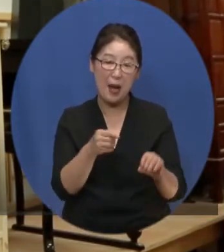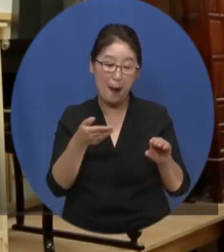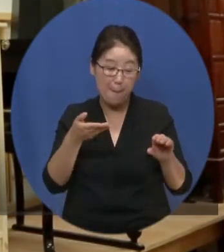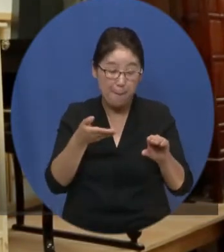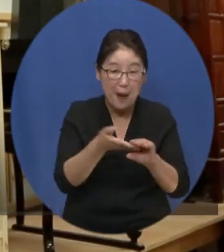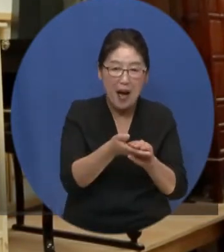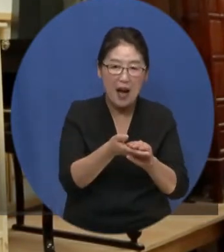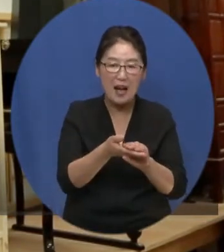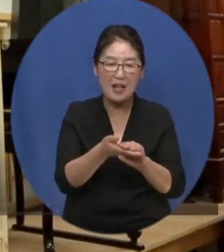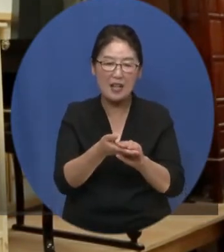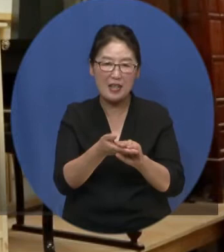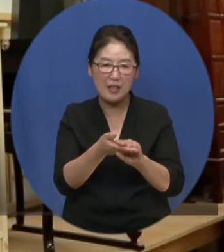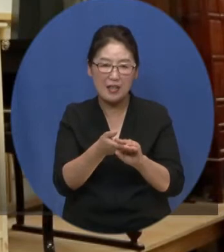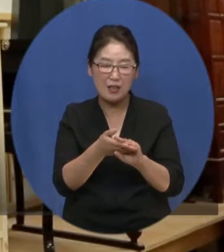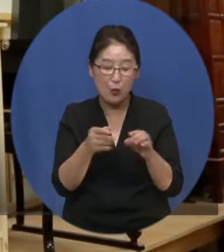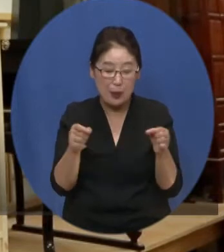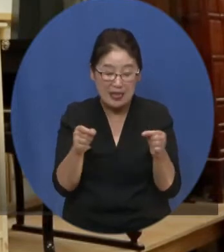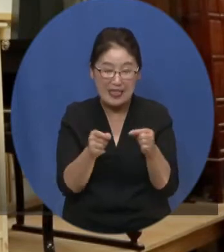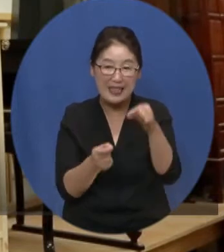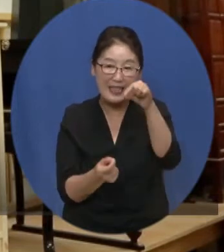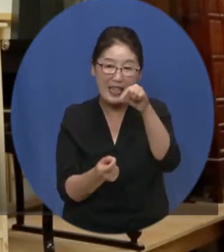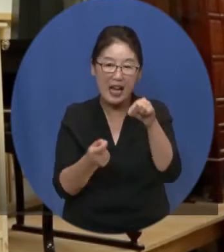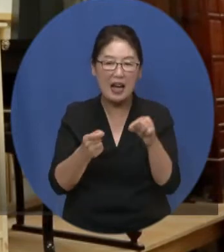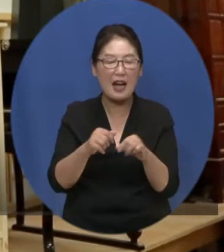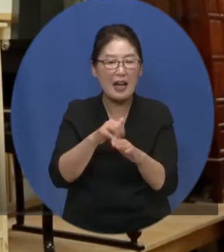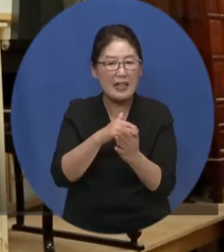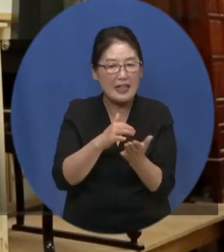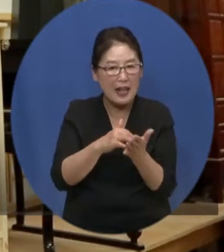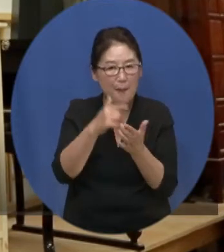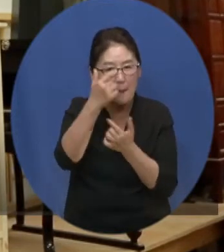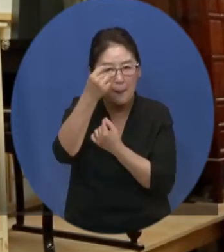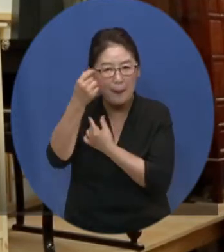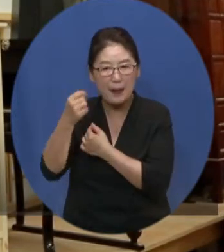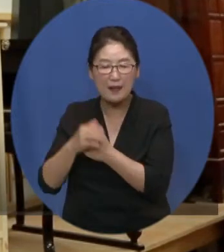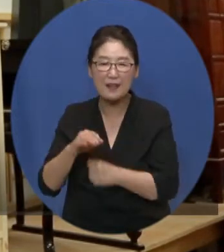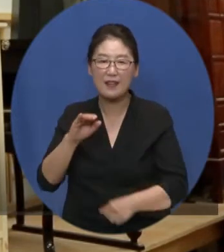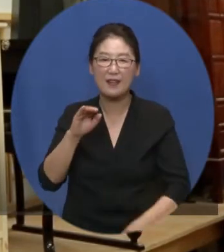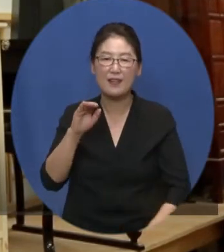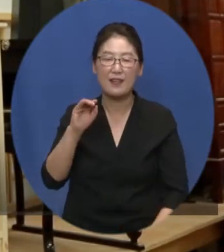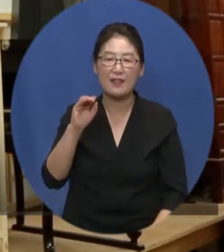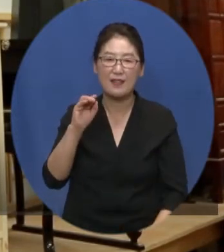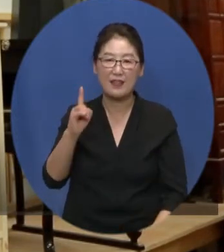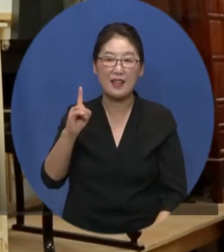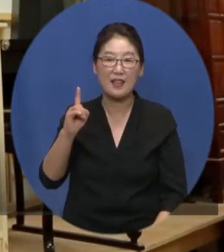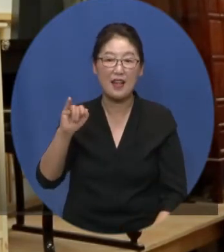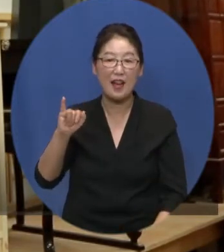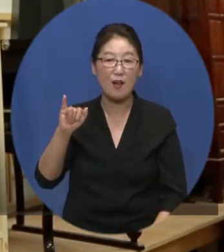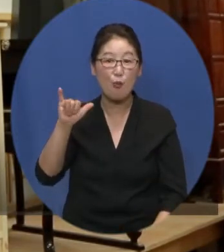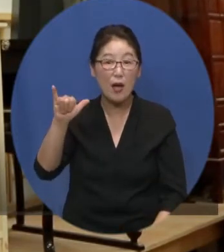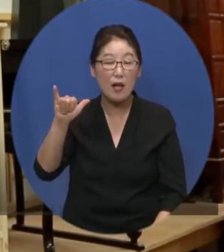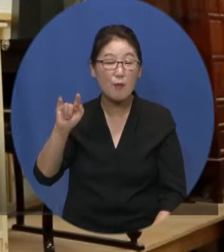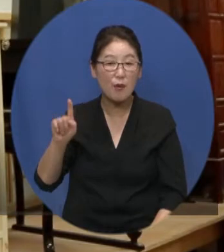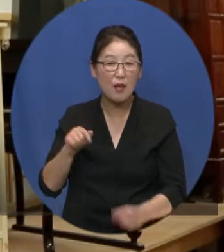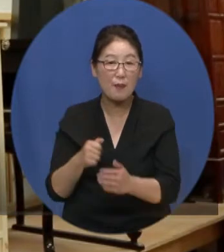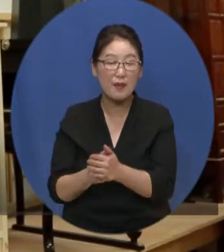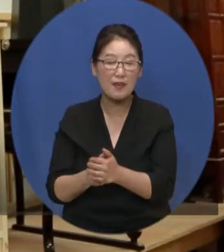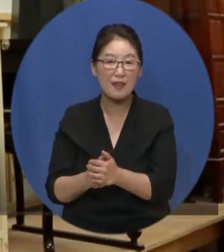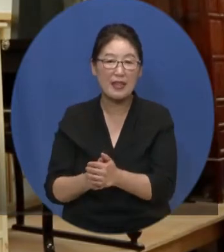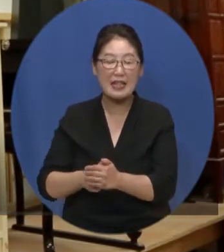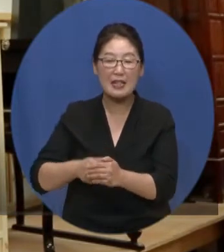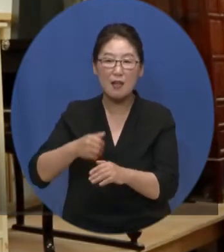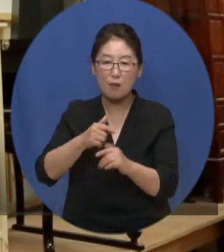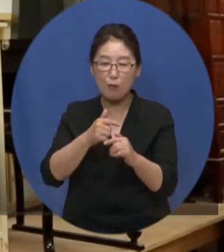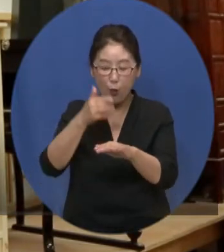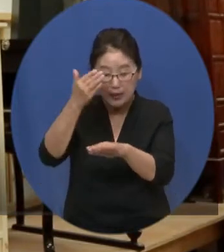계산을 해서 재단을 하는거고 diy 는 센 상태에서 재단 만해서